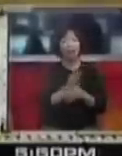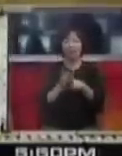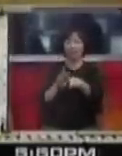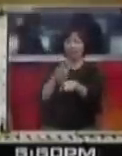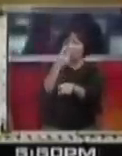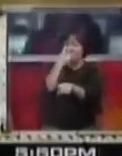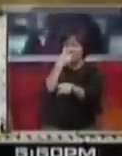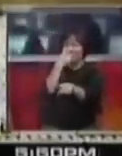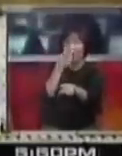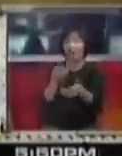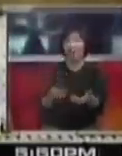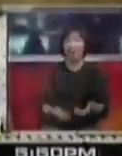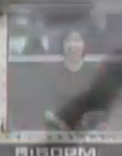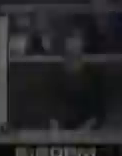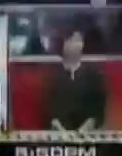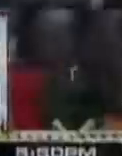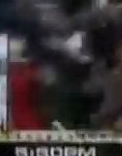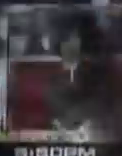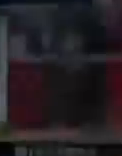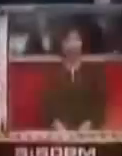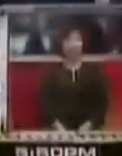pamunuan ni Kapitan Trinidad?